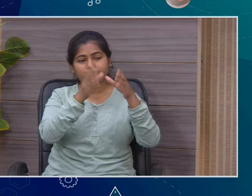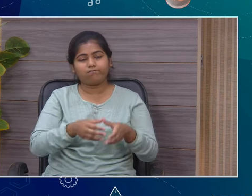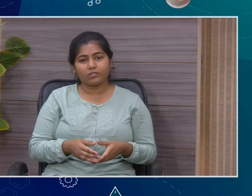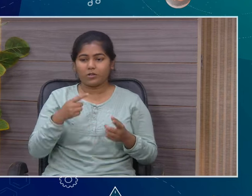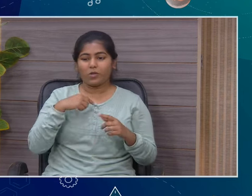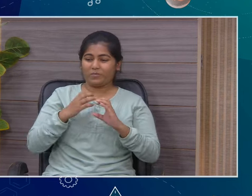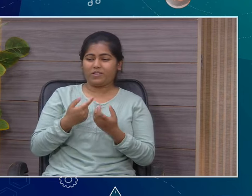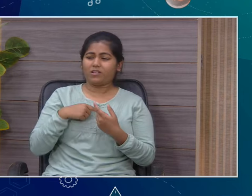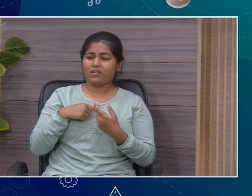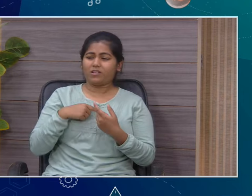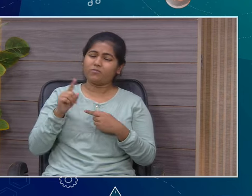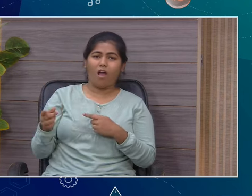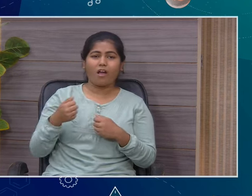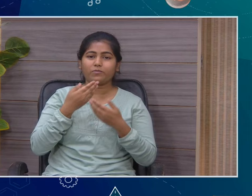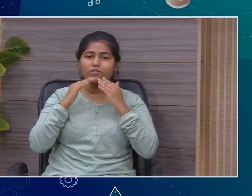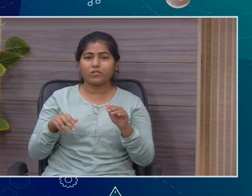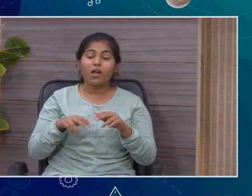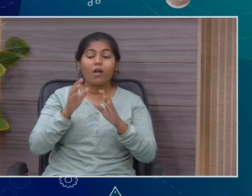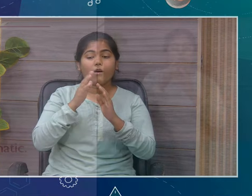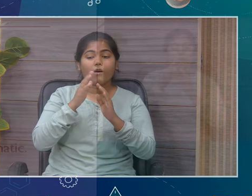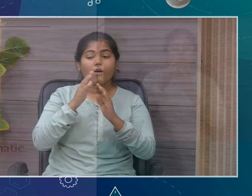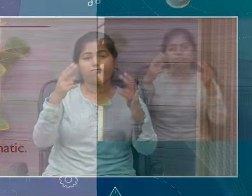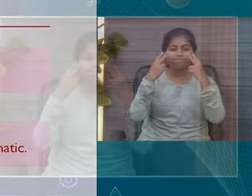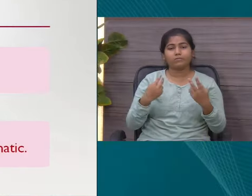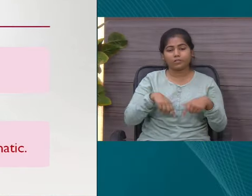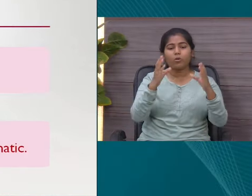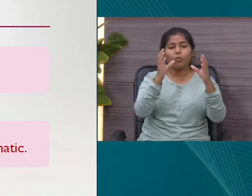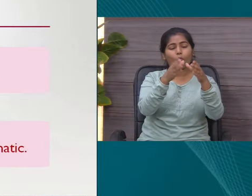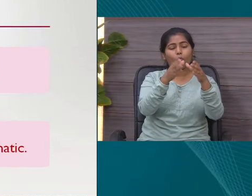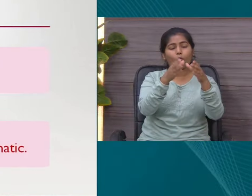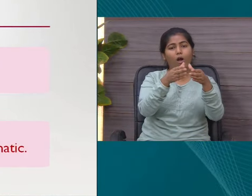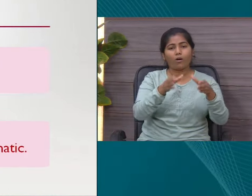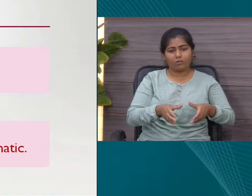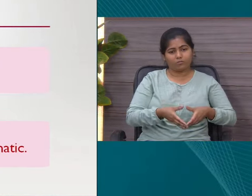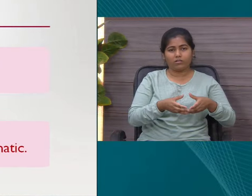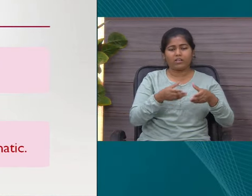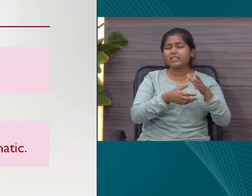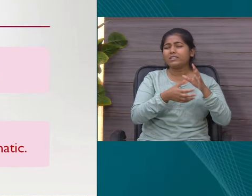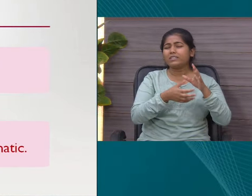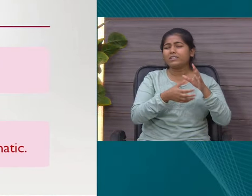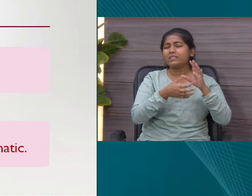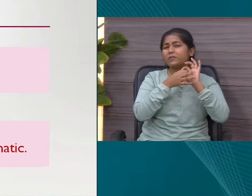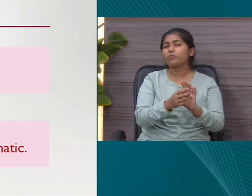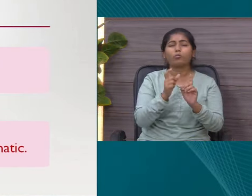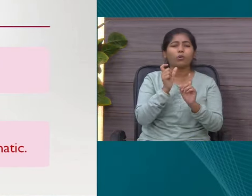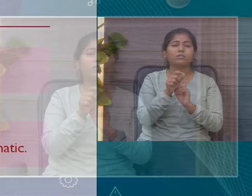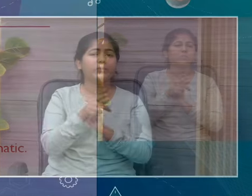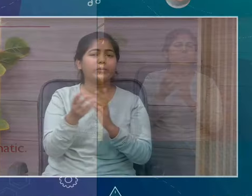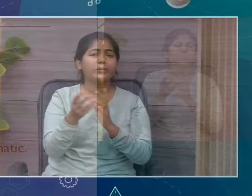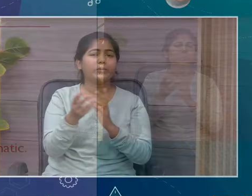कक्षा में आप ही मेरे विद्यार्थी रहेंगे, सामने से बच्चे तो देख ही रहे हैं। क्लासिफिकेशन शब्द आपने सुना ही होगा, तो क्या समझते हैं आप क्लासिफिकेशन